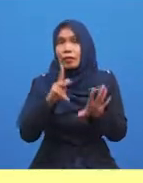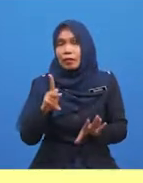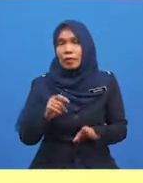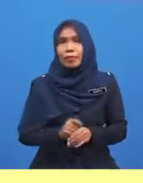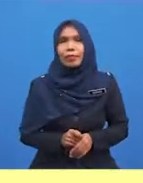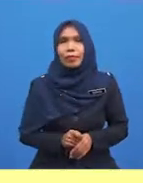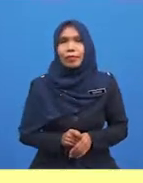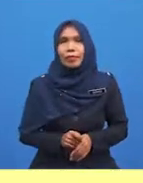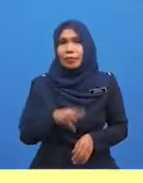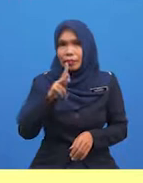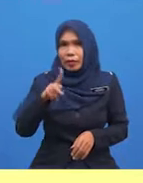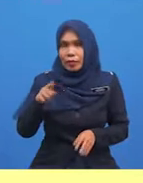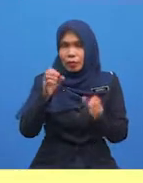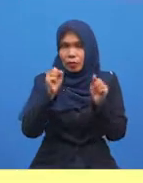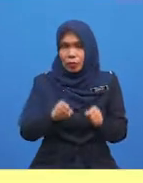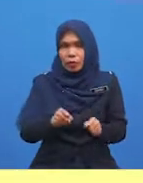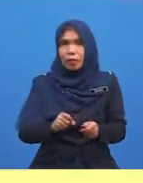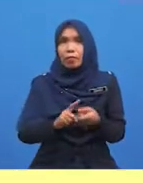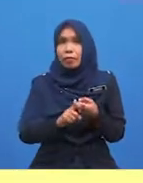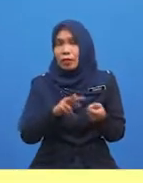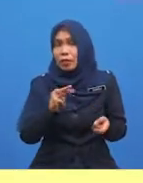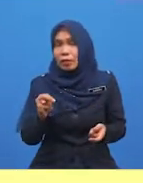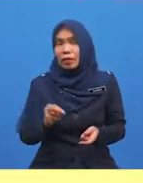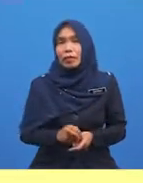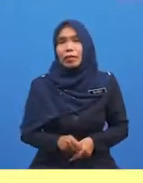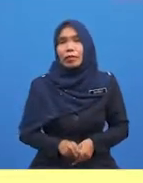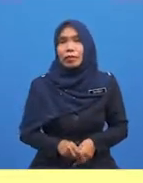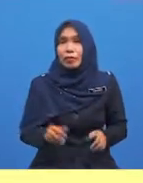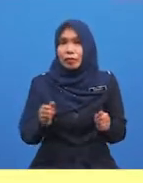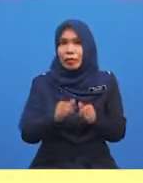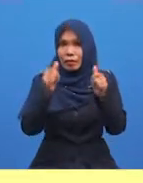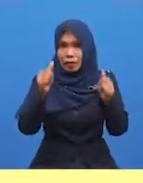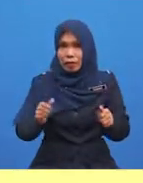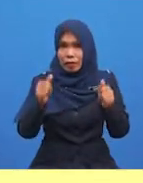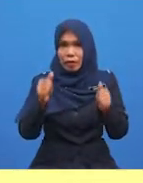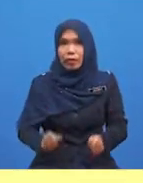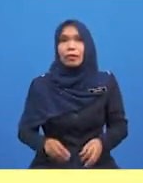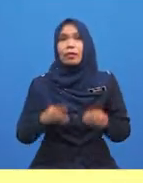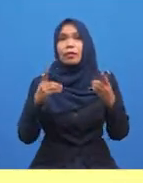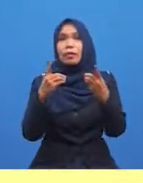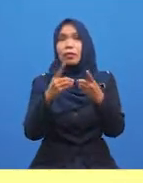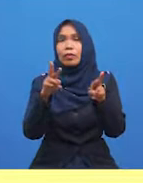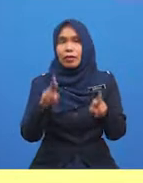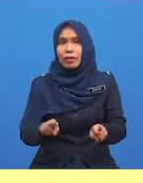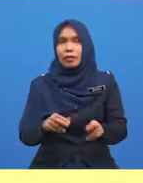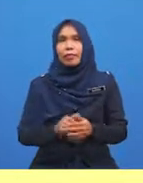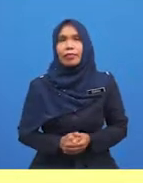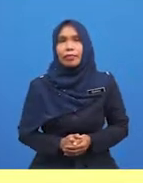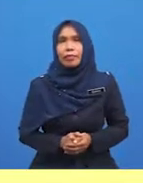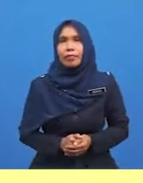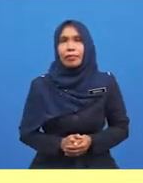ini, pelajar boleh kaitkan dengan ahli-ahli Dewan Rakyat yang sekarang ini dianggotai